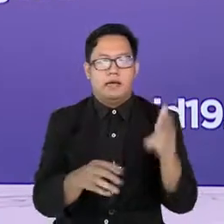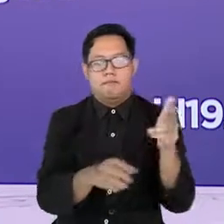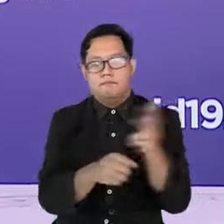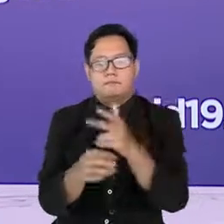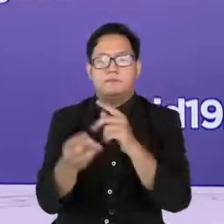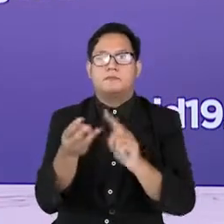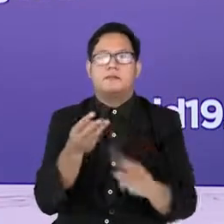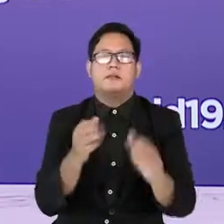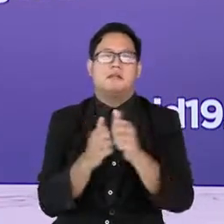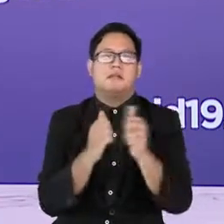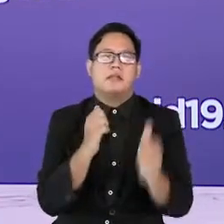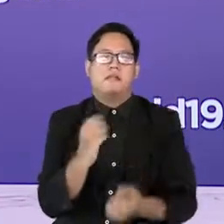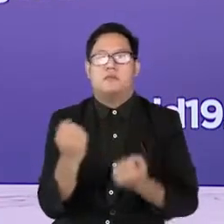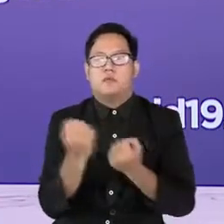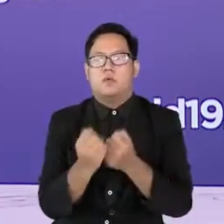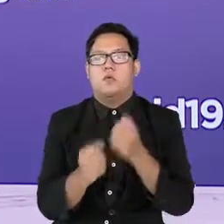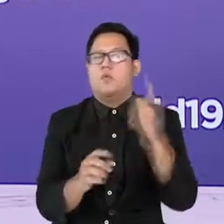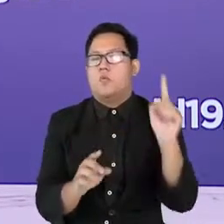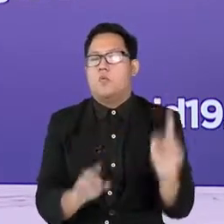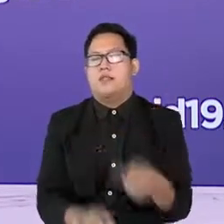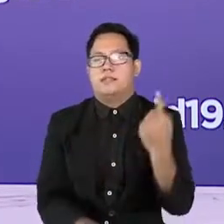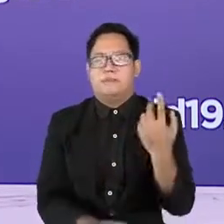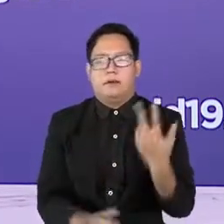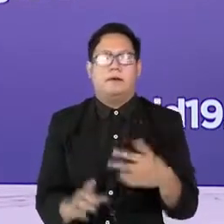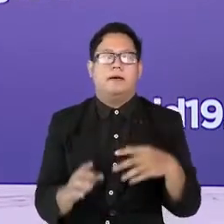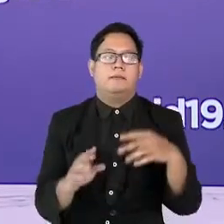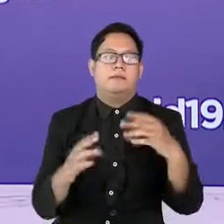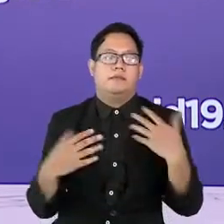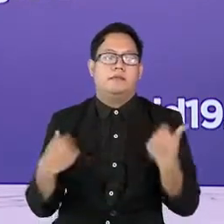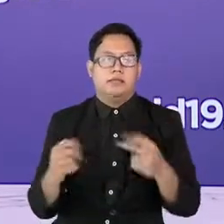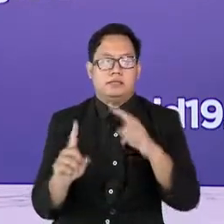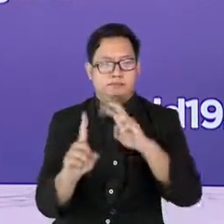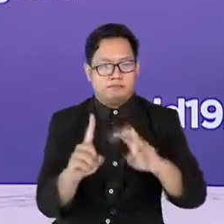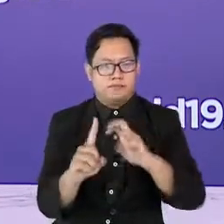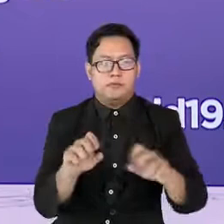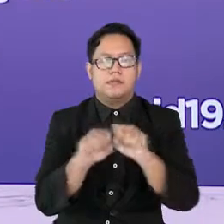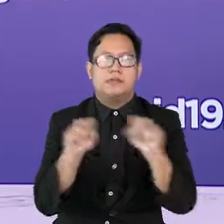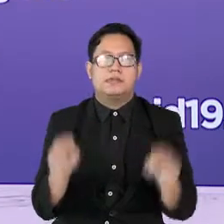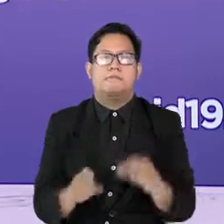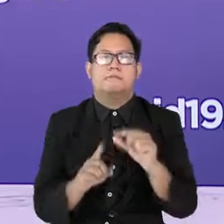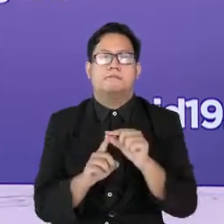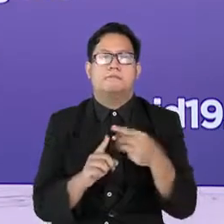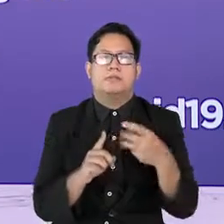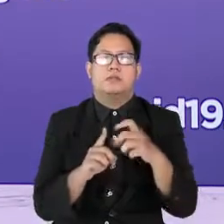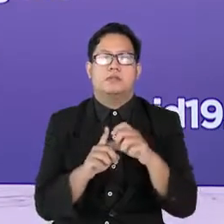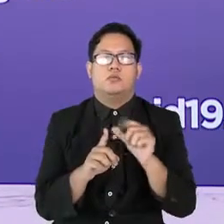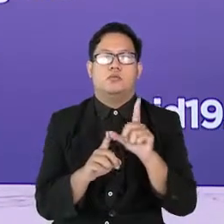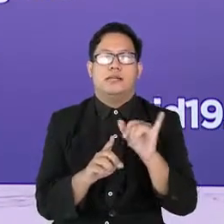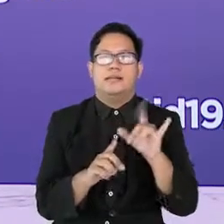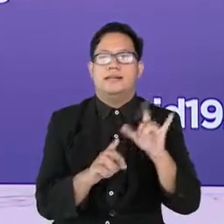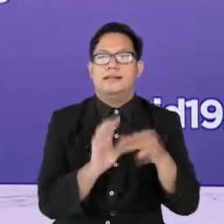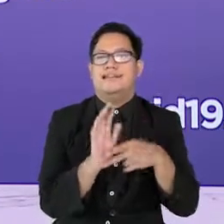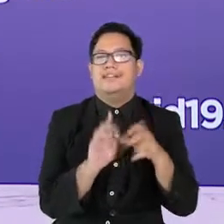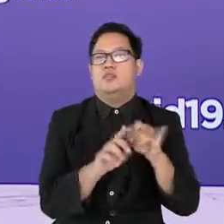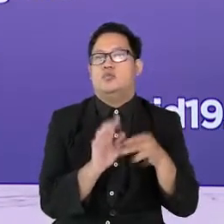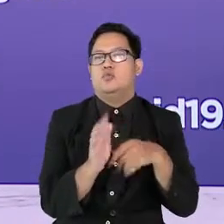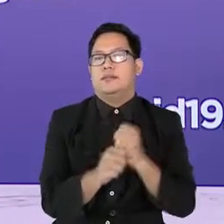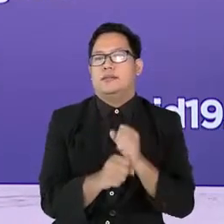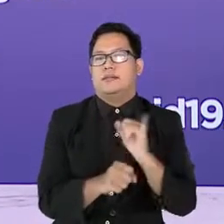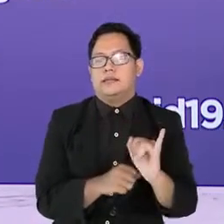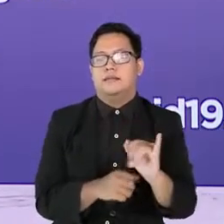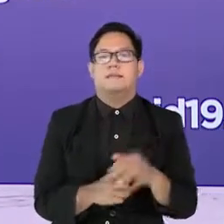wajib melakukan skrining kesehatan dengan sistem peduli lindungi Hai Selain itu penonton tidak